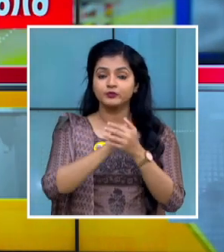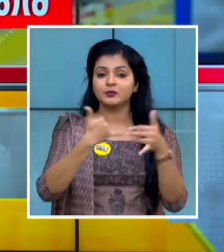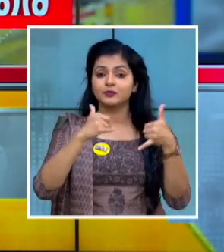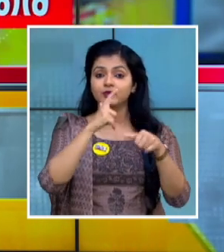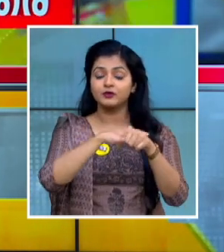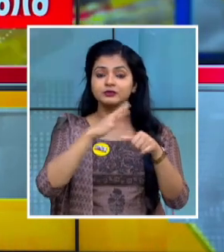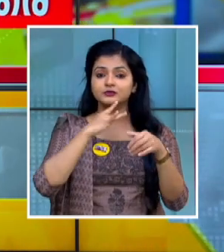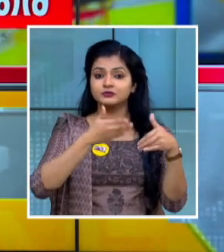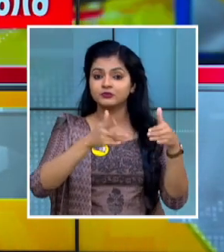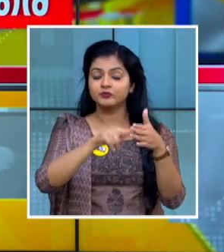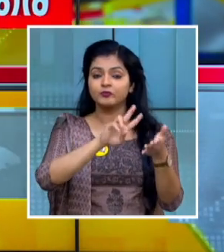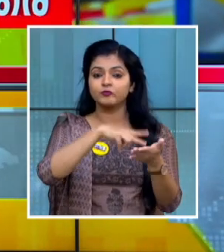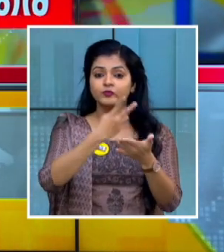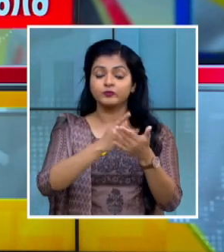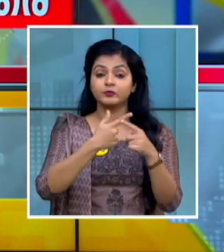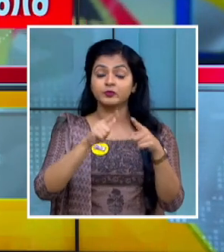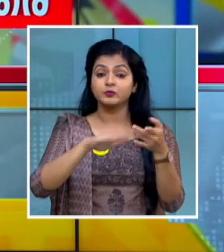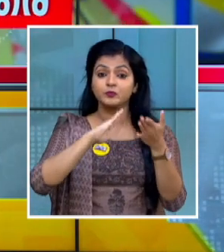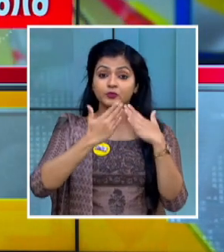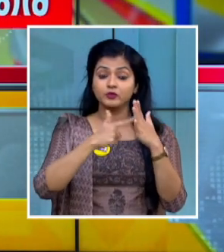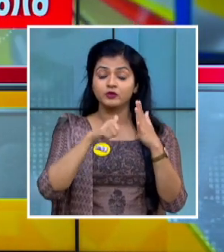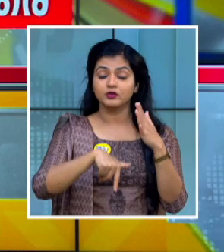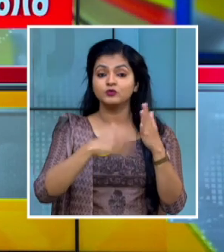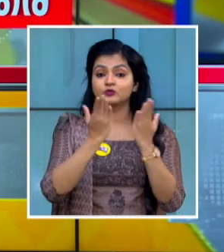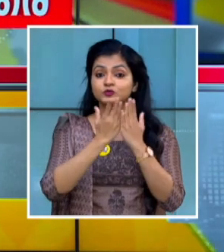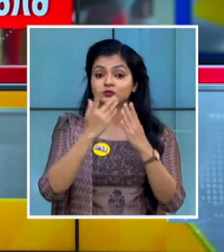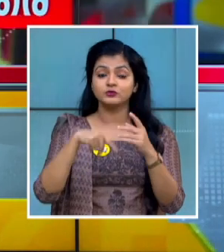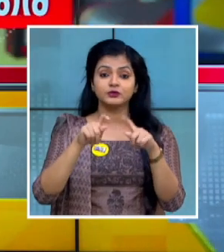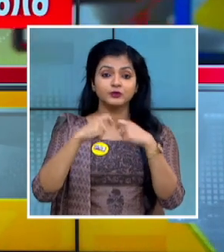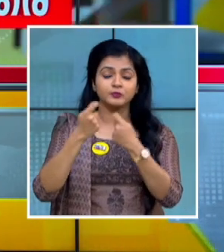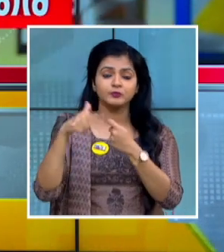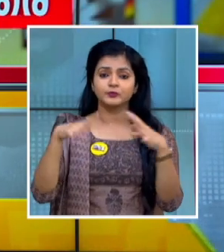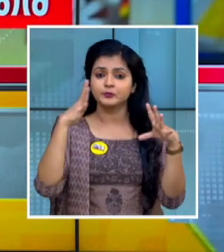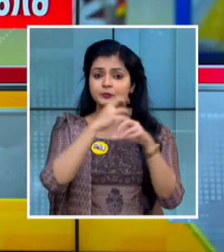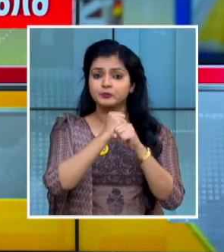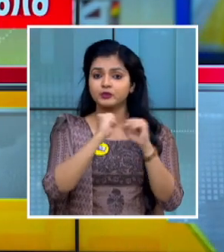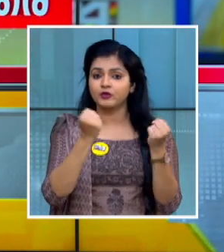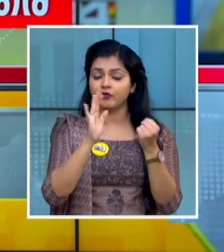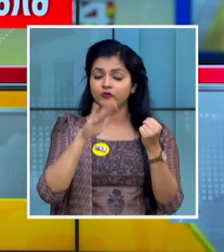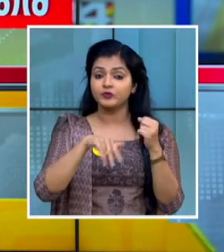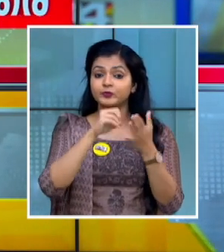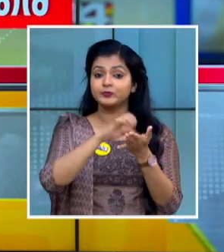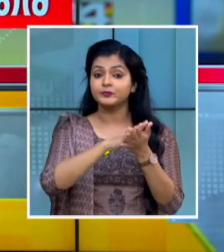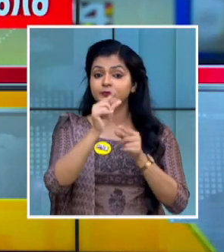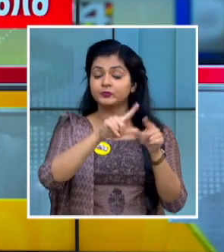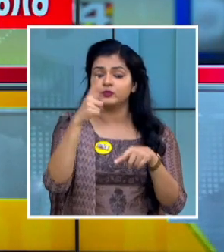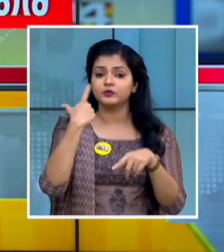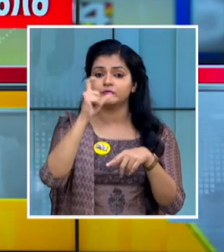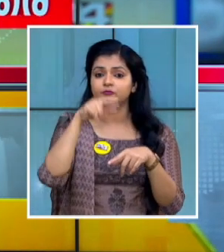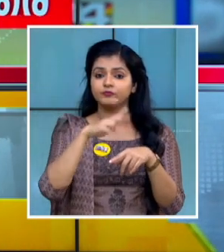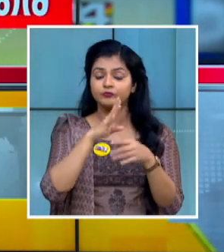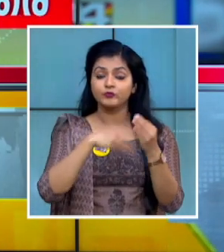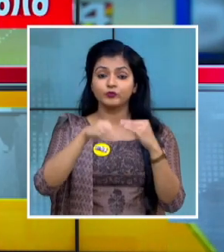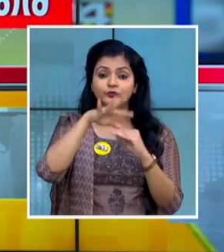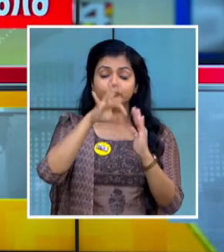അഴുക്കുചാലിൽ വീഴുകയായിരുന്നു. എന്നാൽ മരണവിവരം സ്കൂൾ അധികൃതർ മറച്ചുവെക്കാൻ ശ്രമിച്ചതായി നാട്ടുകാർ ആരോപിച്ചു. മുഹമ്മദ് റഹീസ് ചേരുന്നുണ്ട് വിശദാംശങ്ങളുമായി.